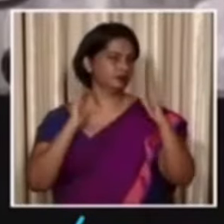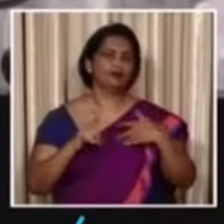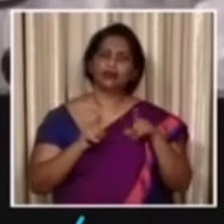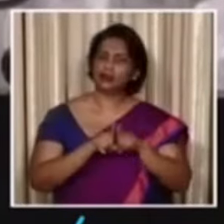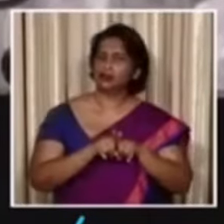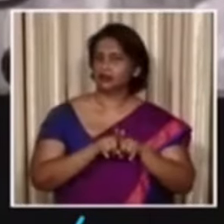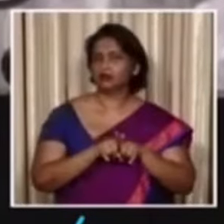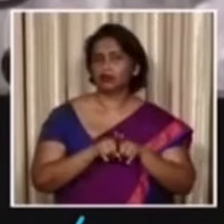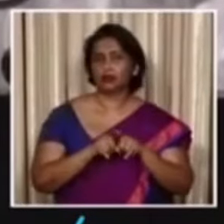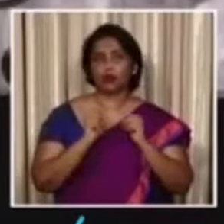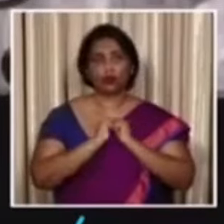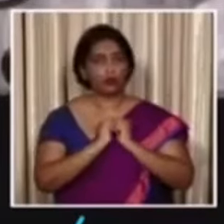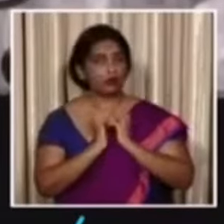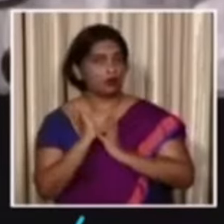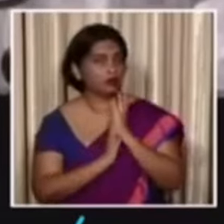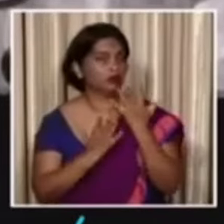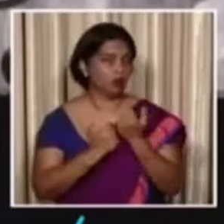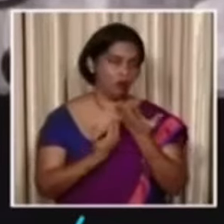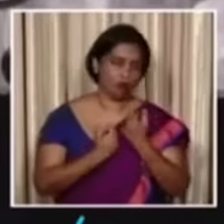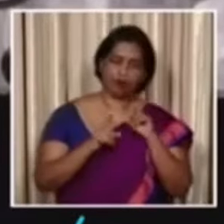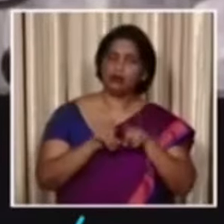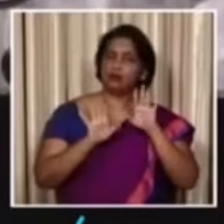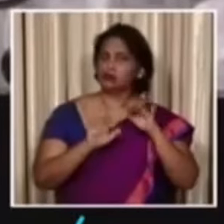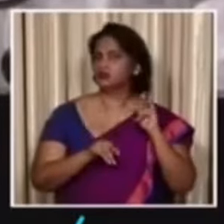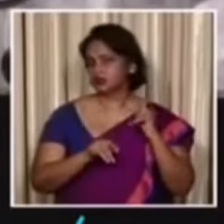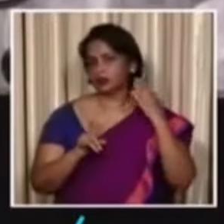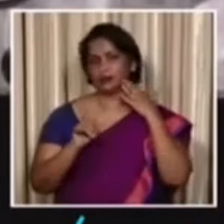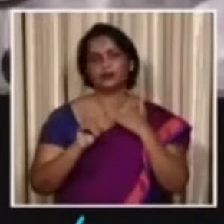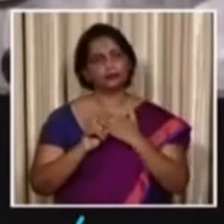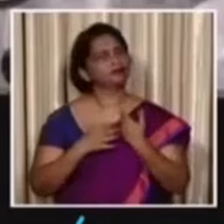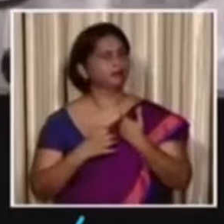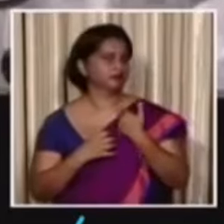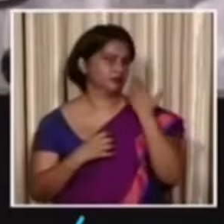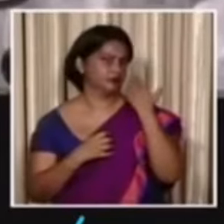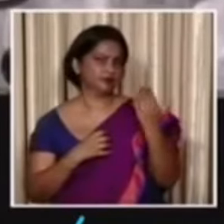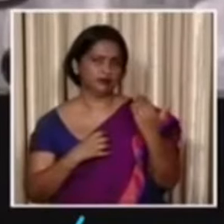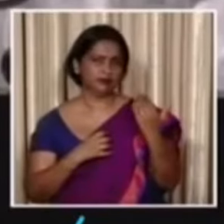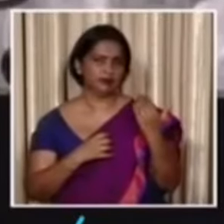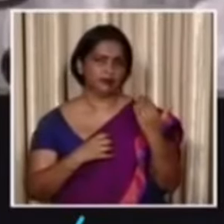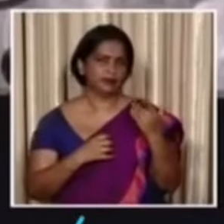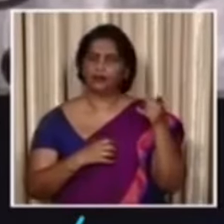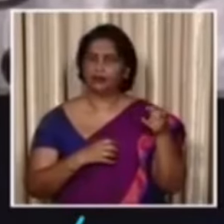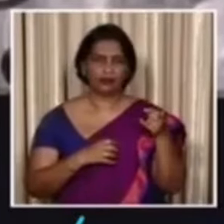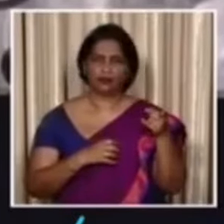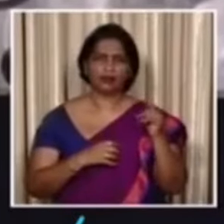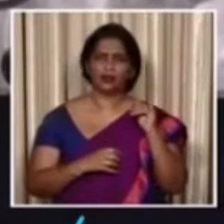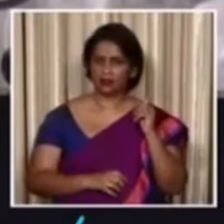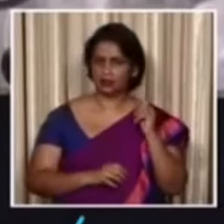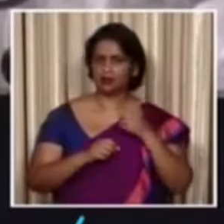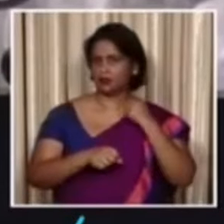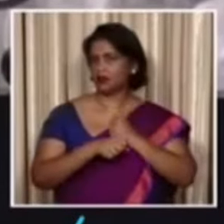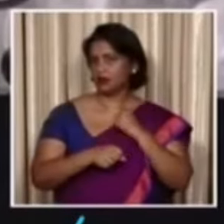සමාජලාවට වෘත්ති අයිතිවාසිකම් දිලා ගන්න ඕනේ. හැබැයි සමහර කාරණාවලදී අපිට පැහැදිලිව පේන්න තියෙනවා ඒවා සමාජලට පවතින